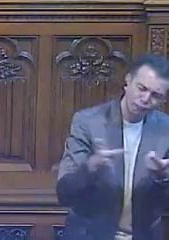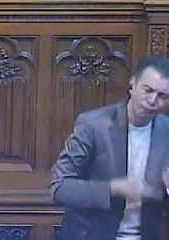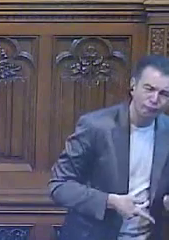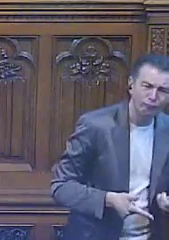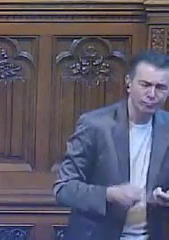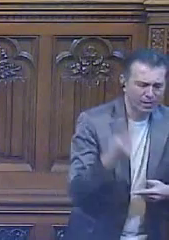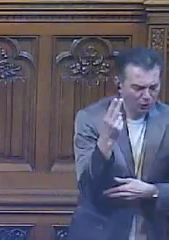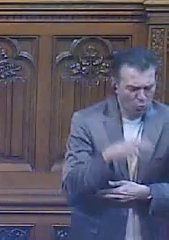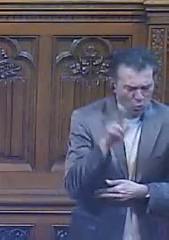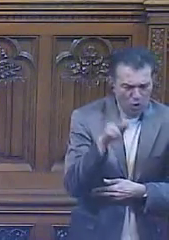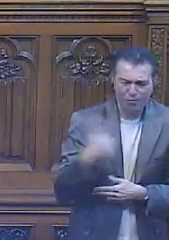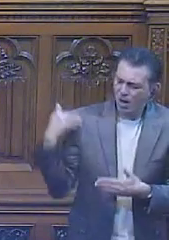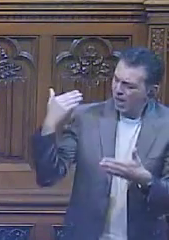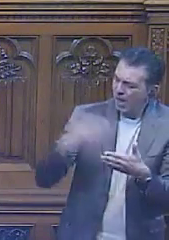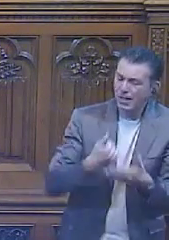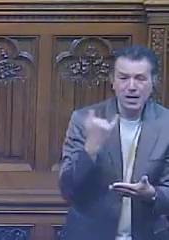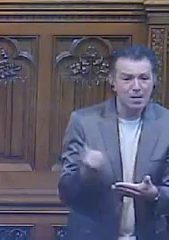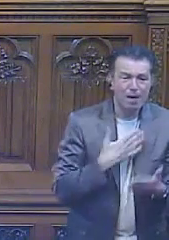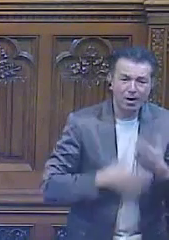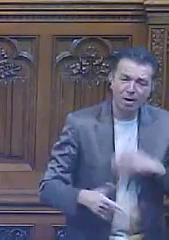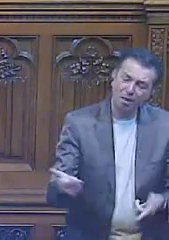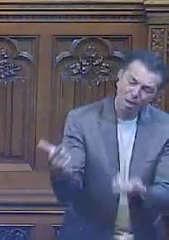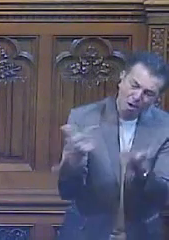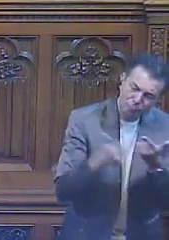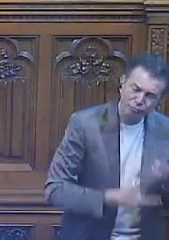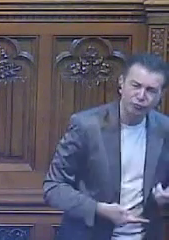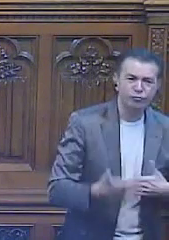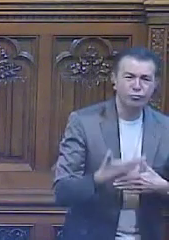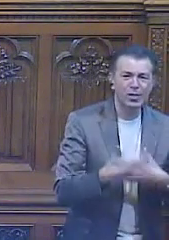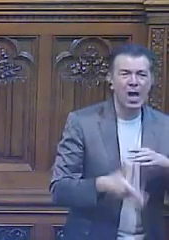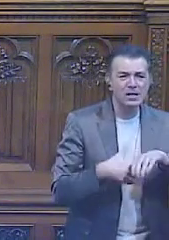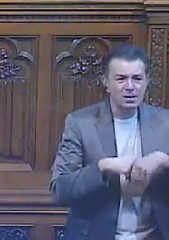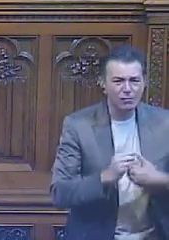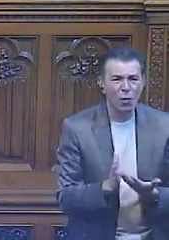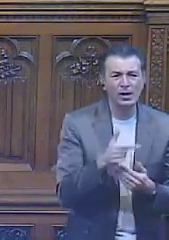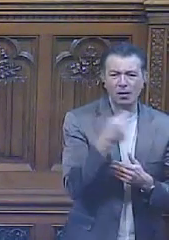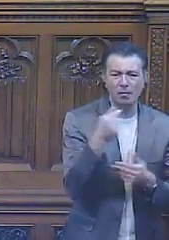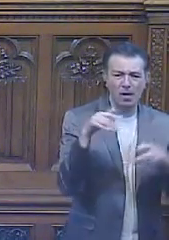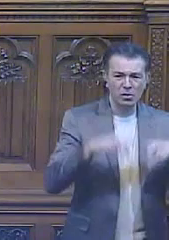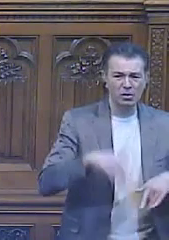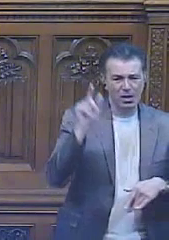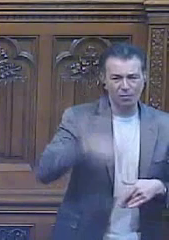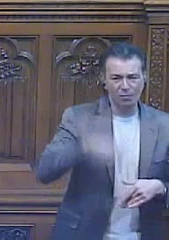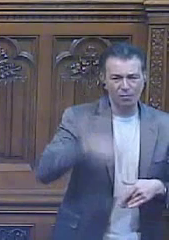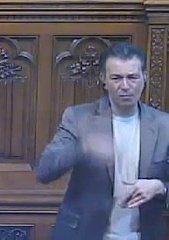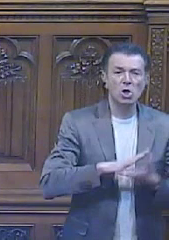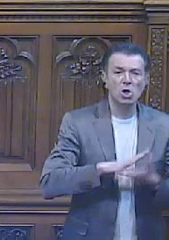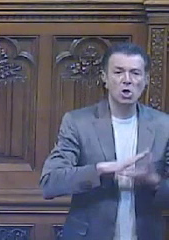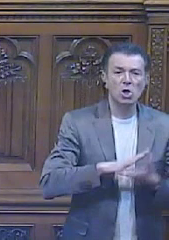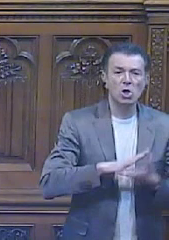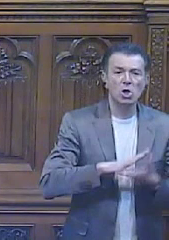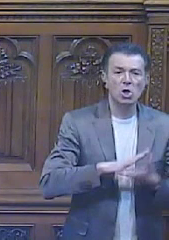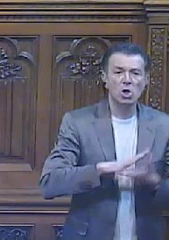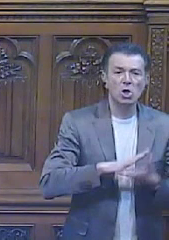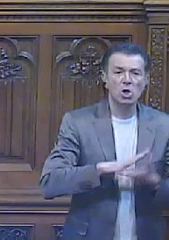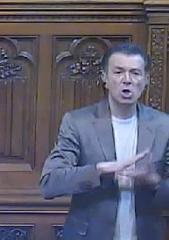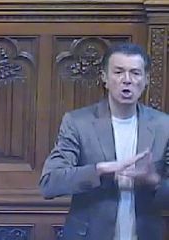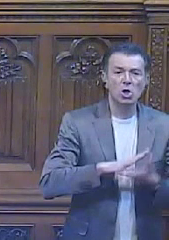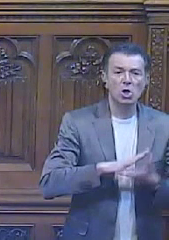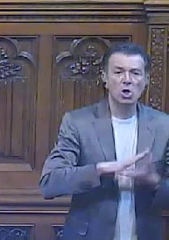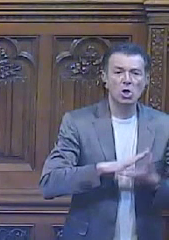immer gastfreundlich, darauf können wir stolz sein. Die Menschen in Wien sind gastfreundliche Menschen. Aber vor lauter Mitgefühl und